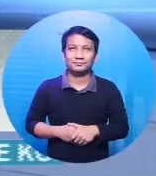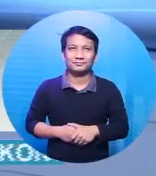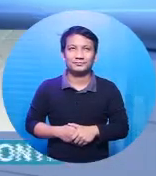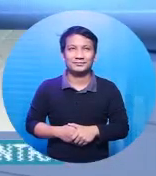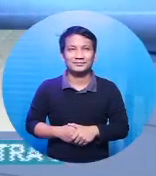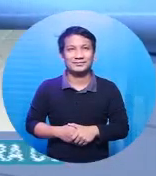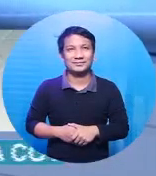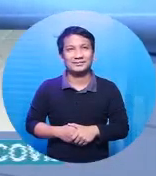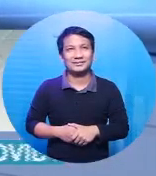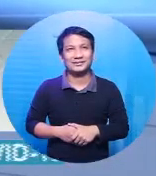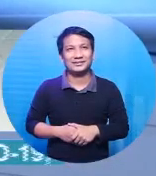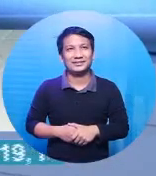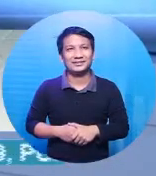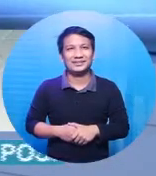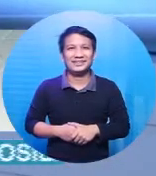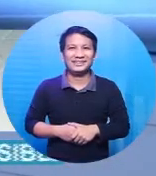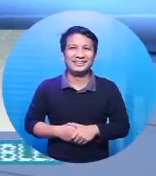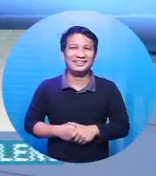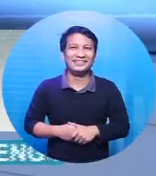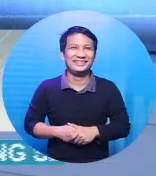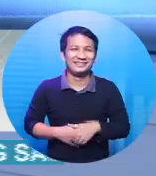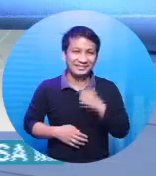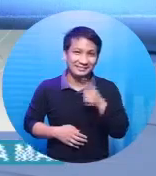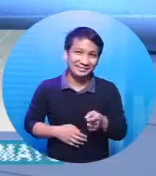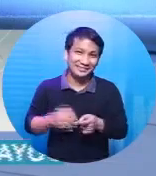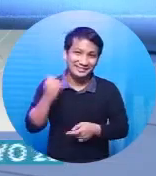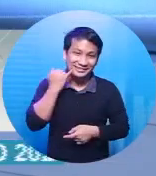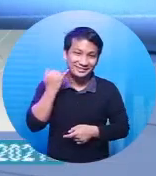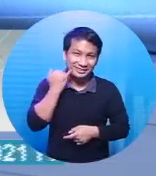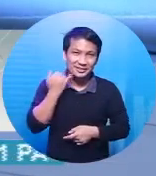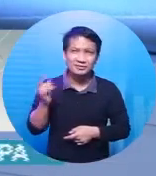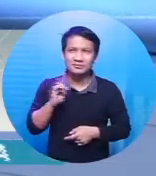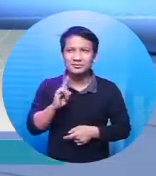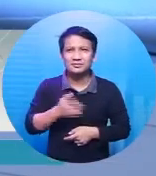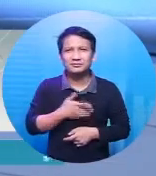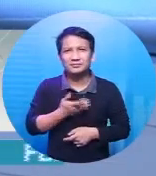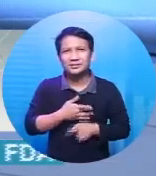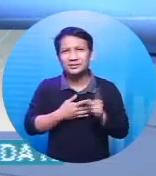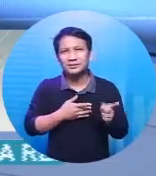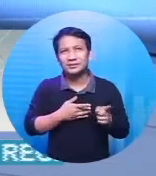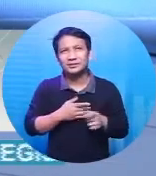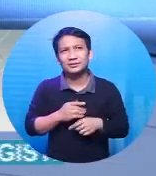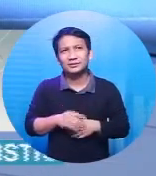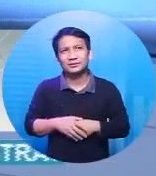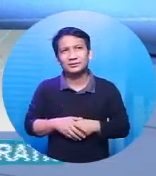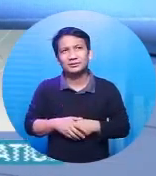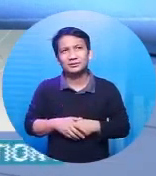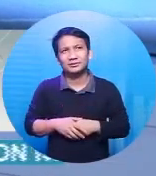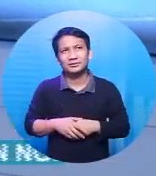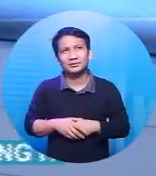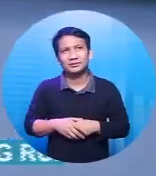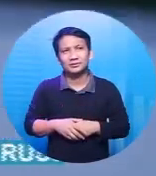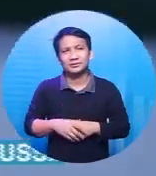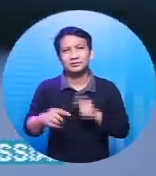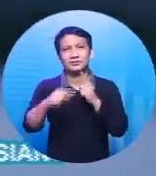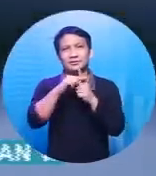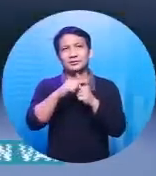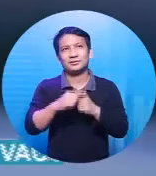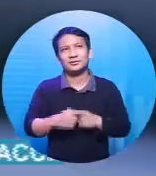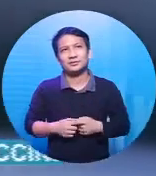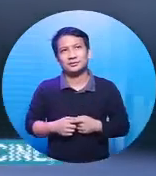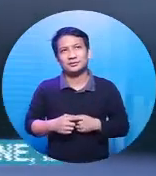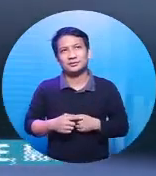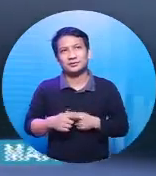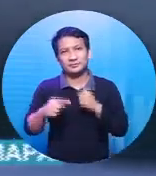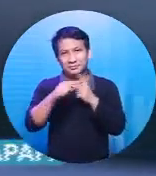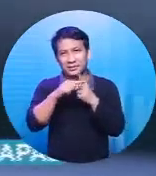Ho. Jasmine. Po. Ano sa palagay mo? Naku po. Positive. Pinintahan ko lang ng